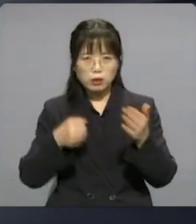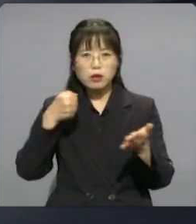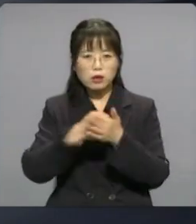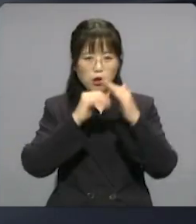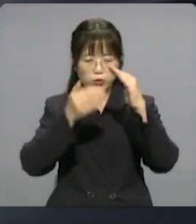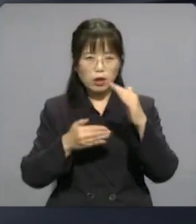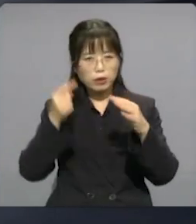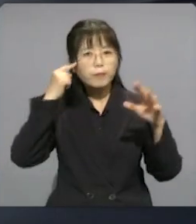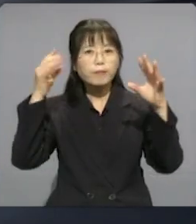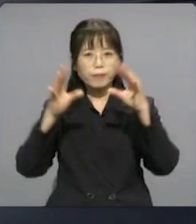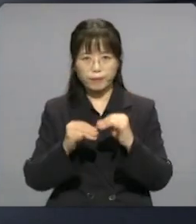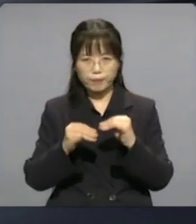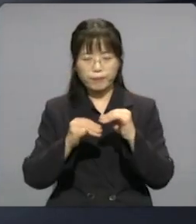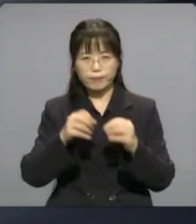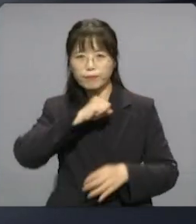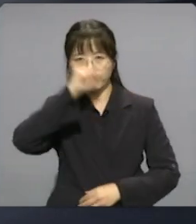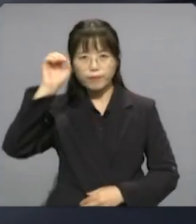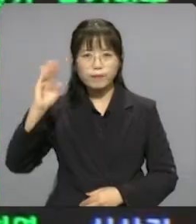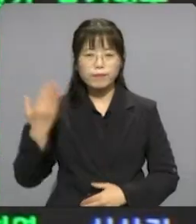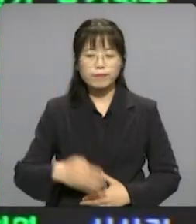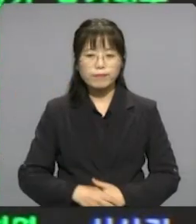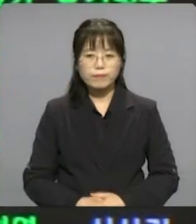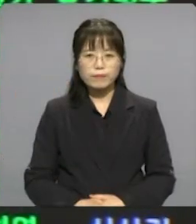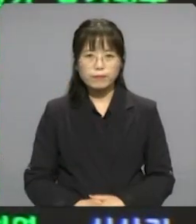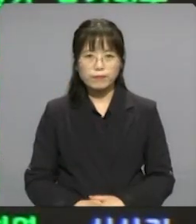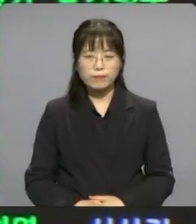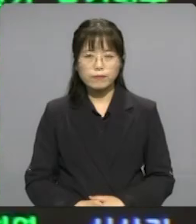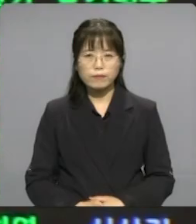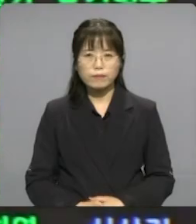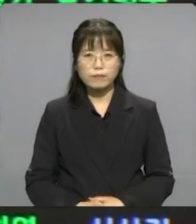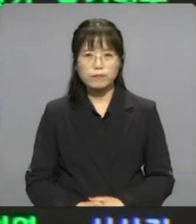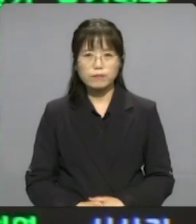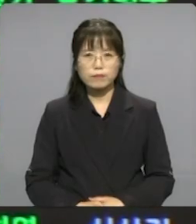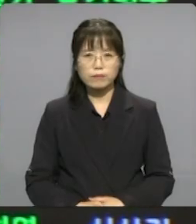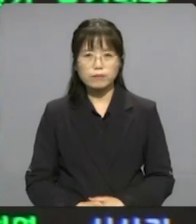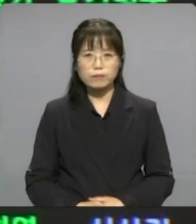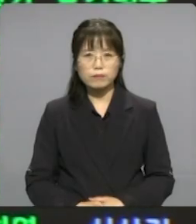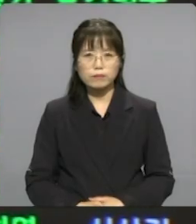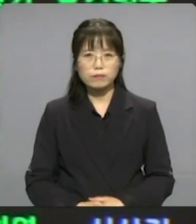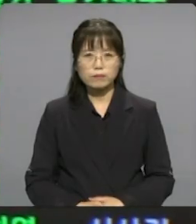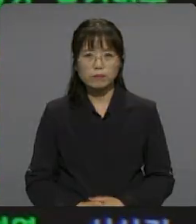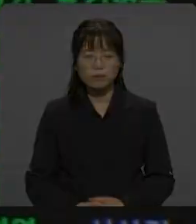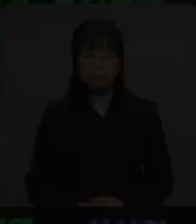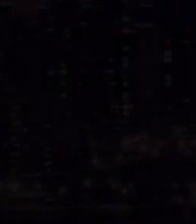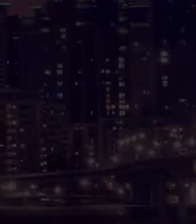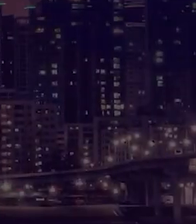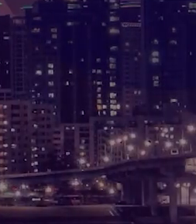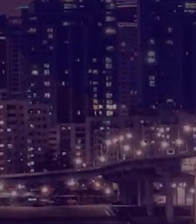결의안도 만장일치로 통과됐습니다. OBS 뉴스 황다인입니다.